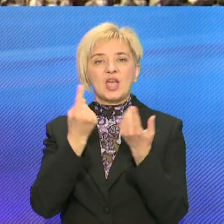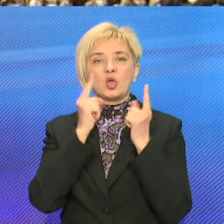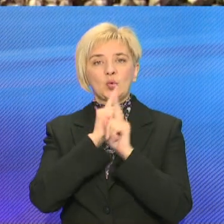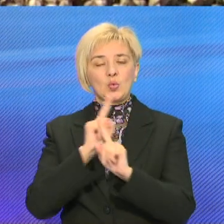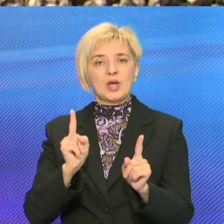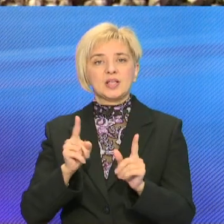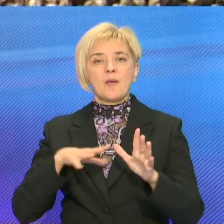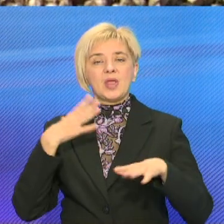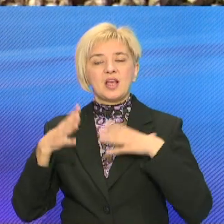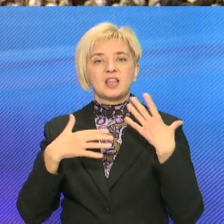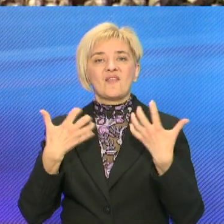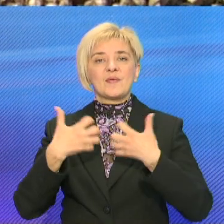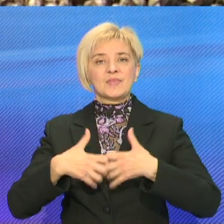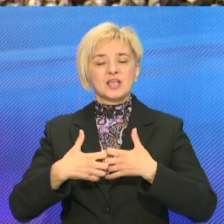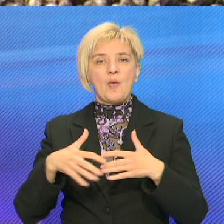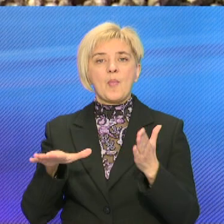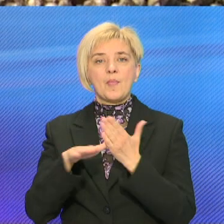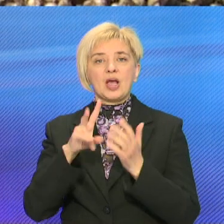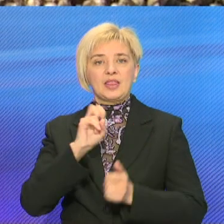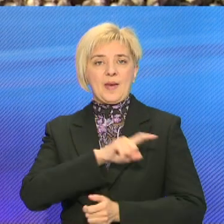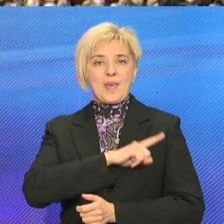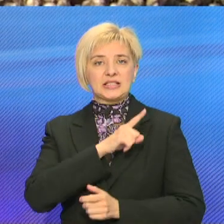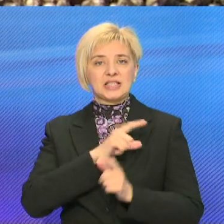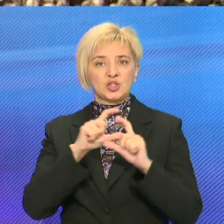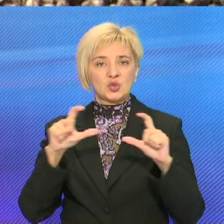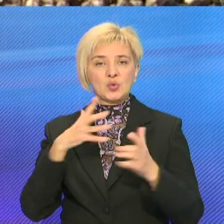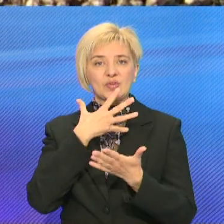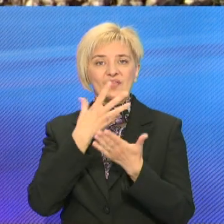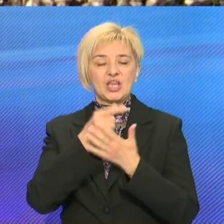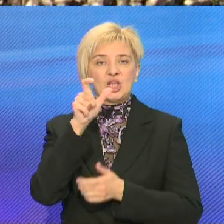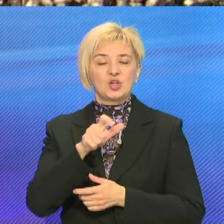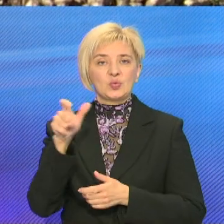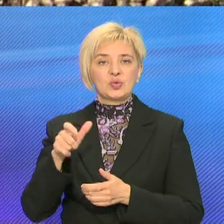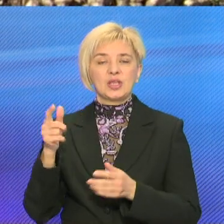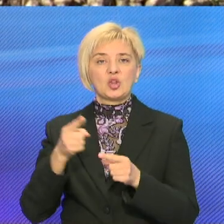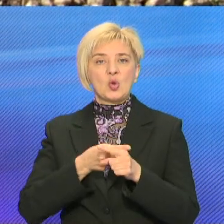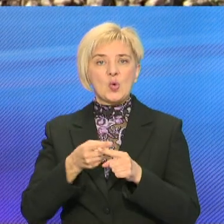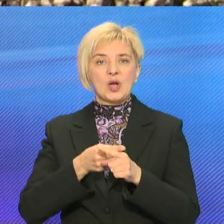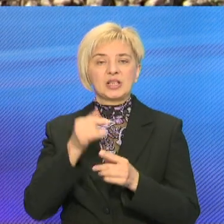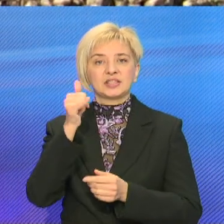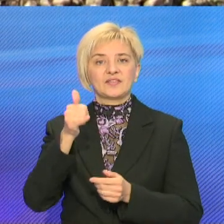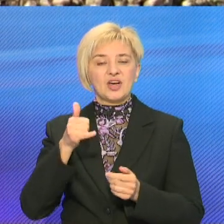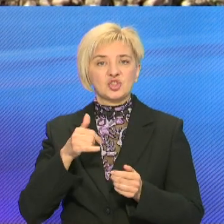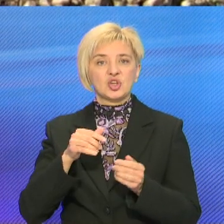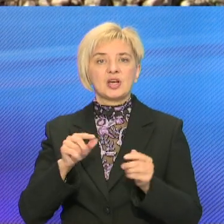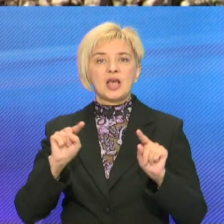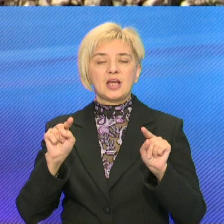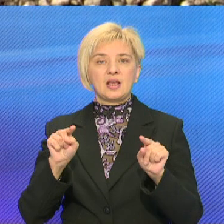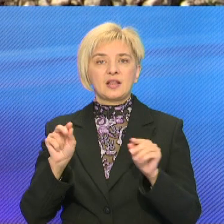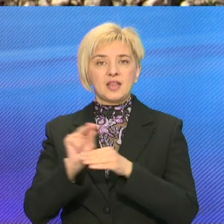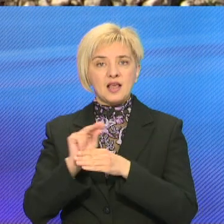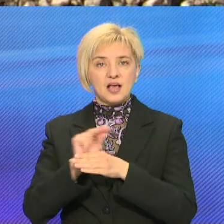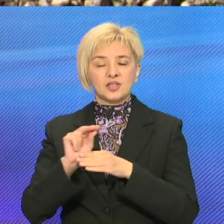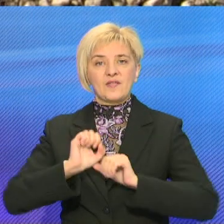технику. Помогают и на мастерской свои люди, которые и токар, и сварщик. Налаживаем,